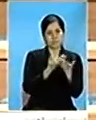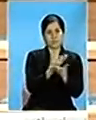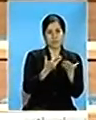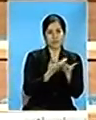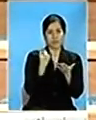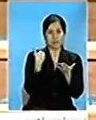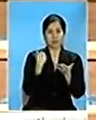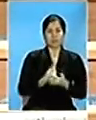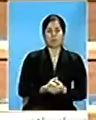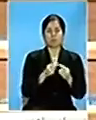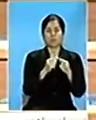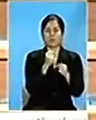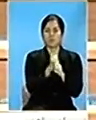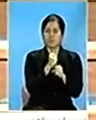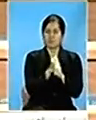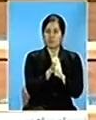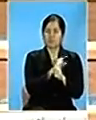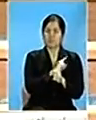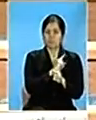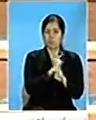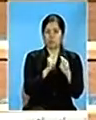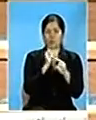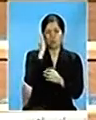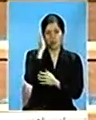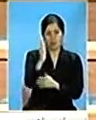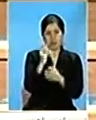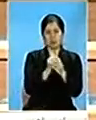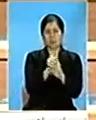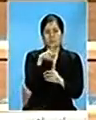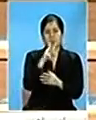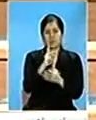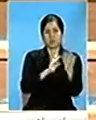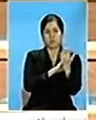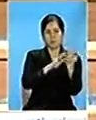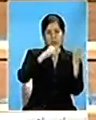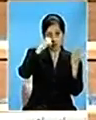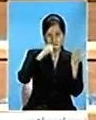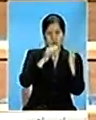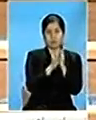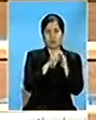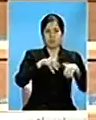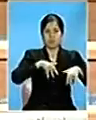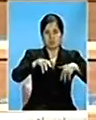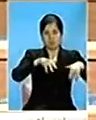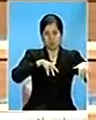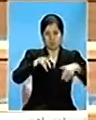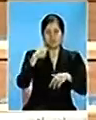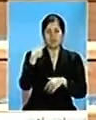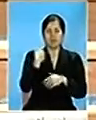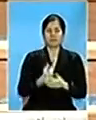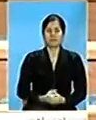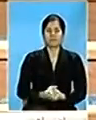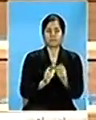ไปปฏิบัติก็จะเป็นประโยชน์ต่อประเทศชาติและประชาชนท่านประธานครับสุดท้ายนี้เมื่อสัปดาห์ที่